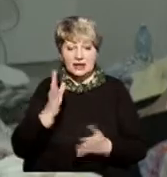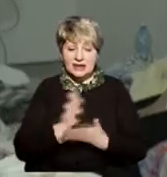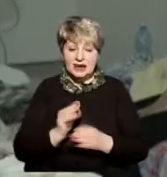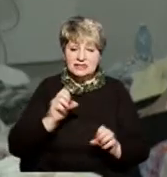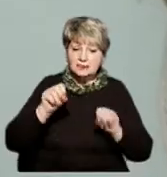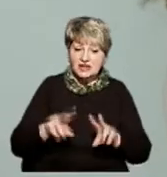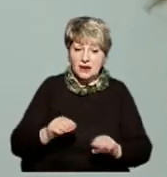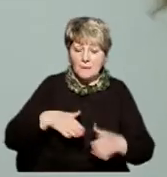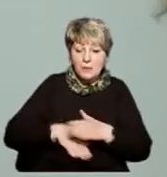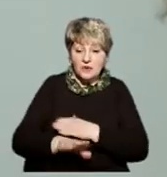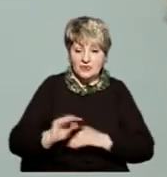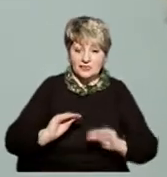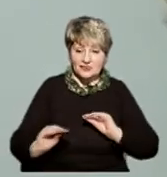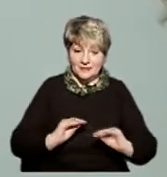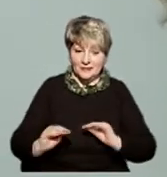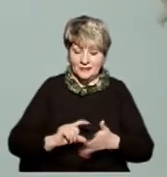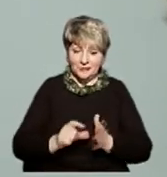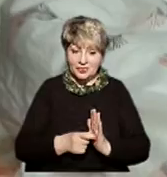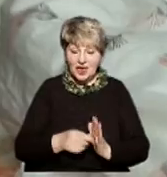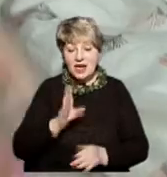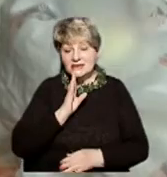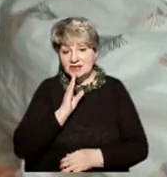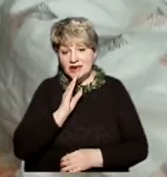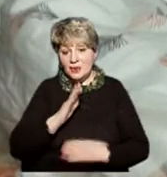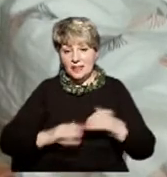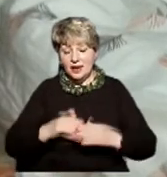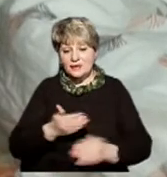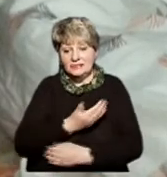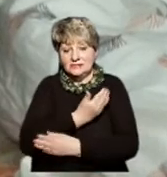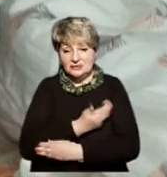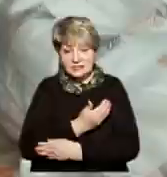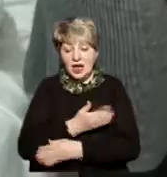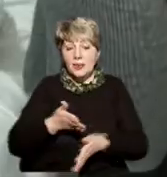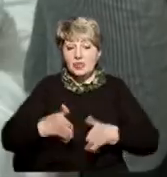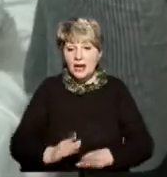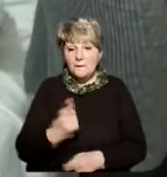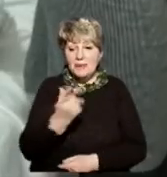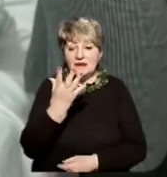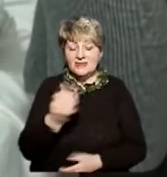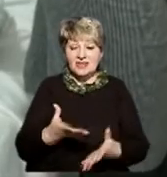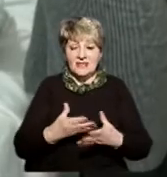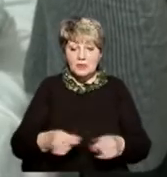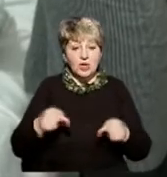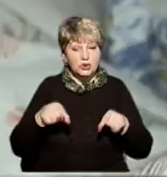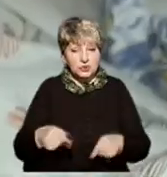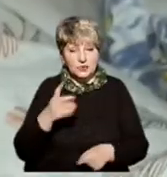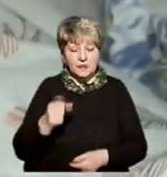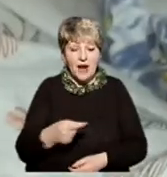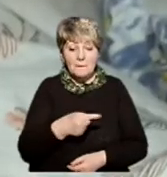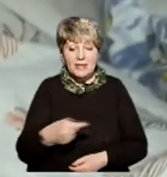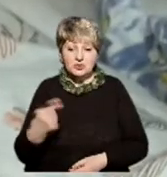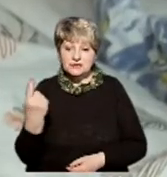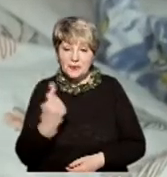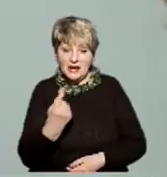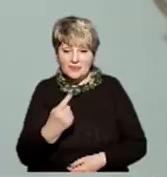підвальне приміщення. Ксенія тримає свою крихітну доньку. Її жінка народила в перший день весни, каже. Тут на мінус першому почувала себе